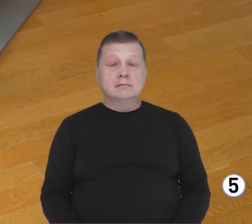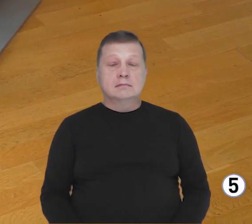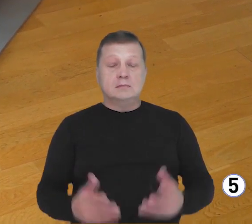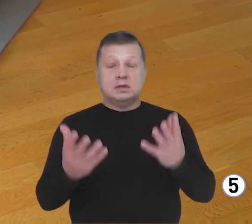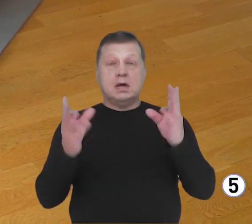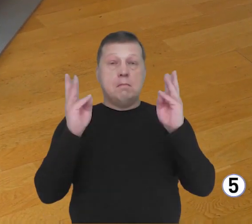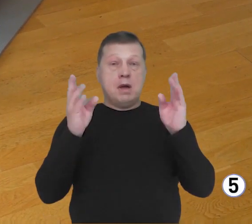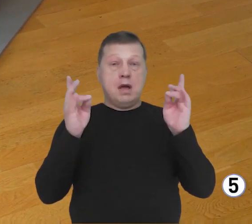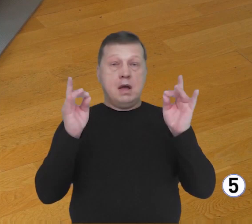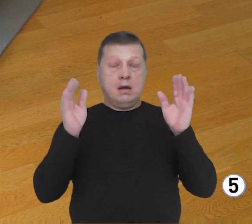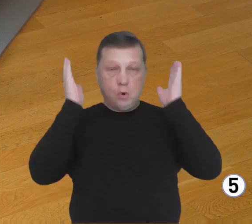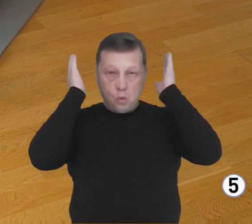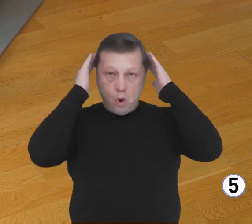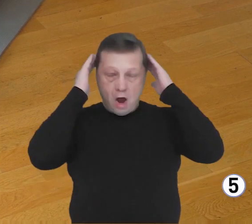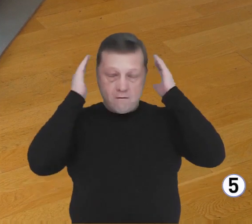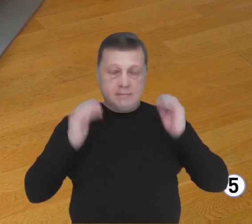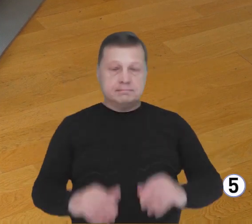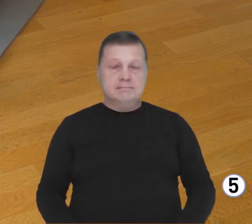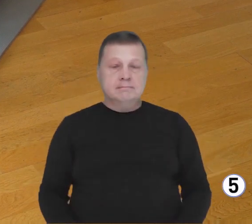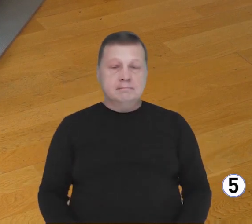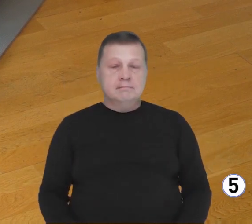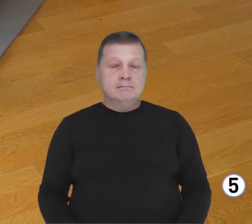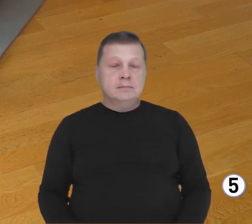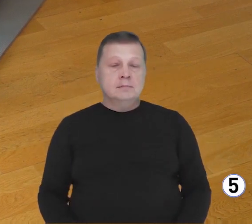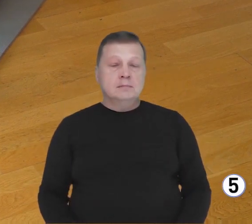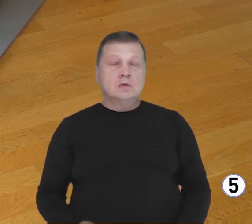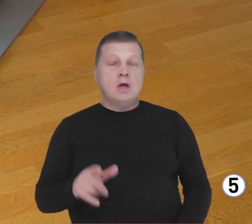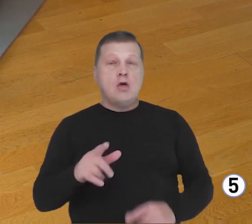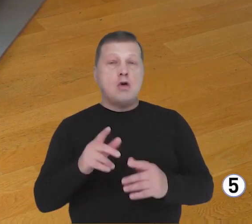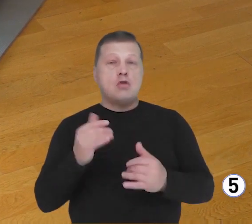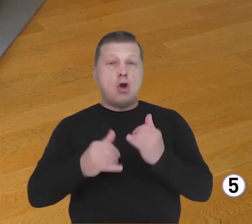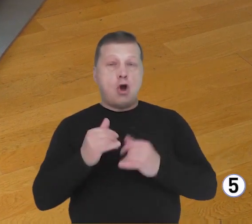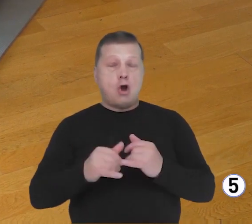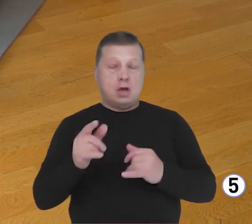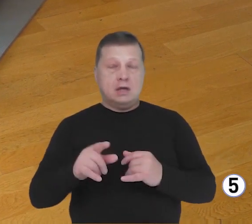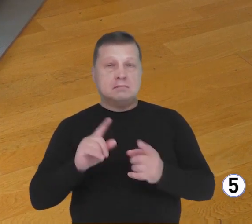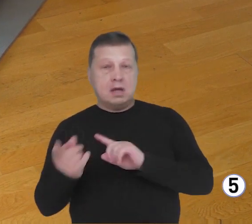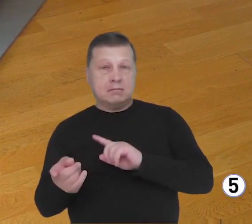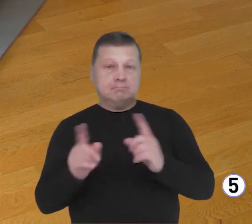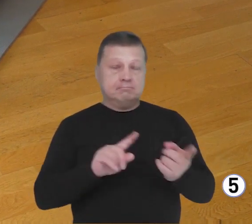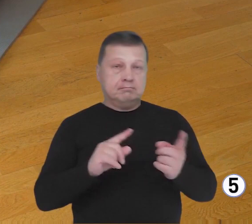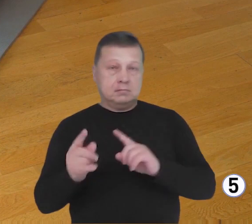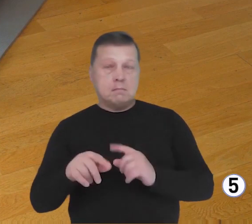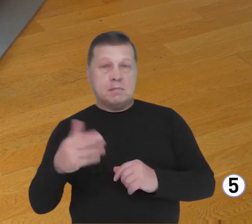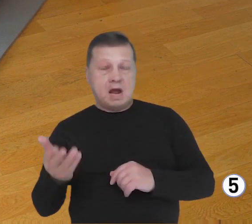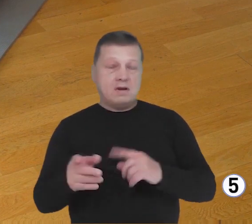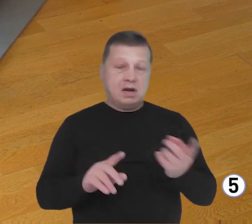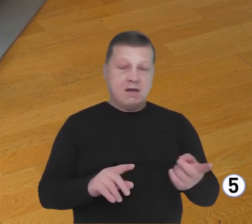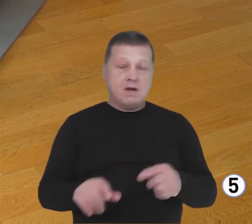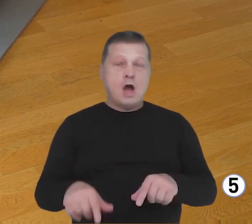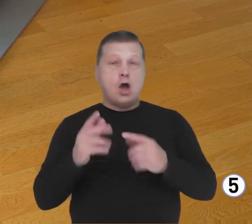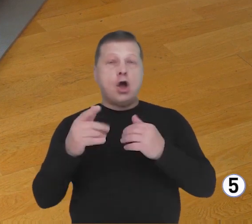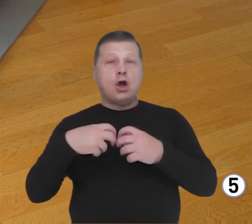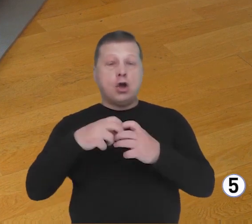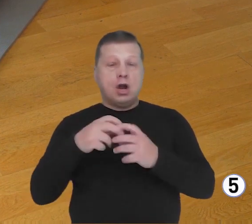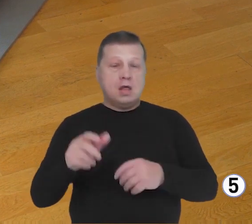Ramiona, opuszki palców na głowie. Nogi unosimy na przemian. Prawa, lewa. Kolano